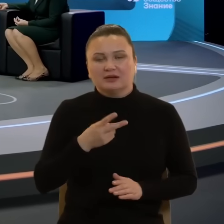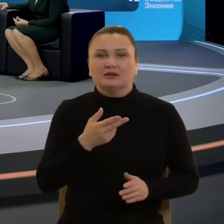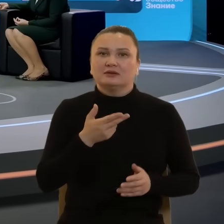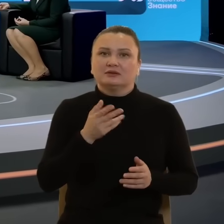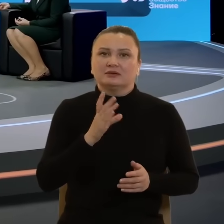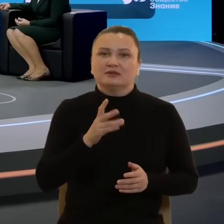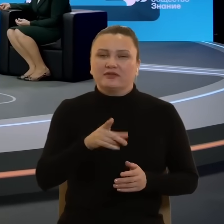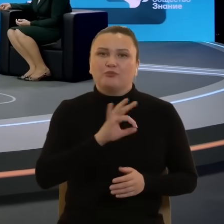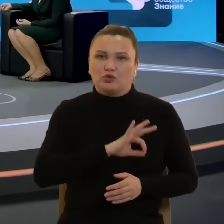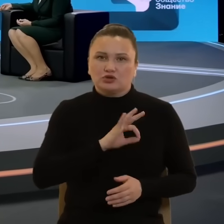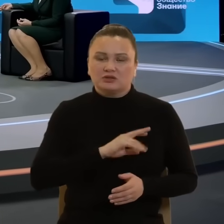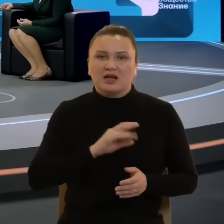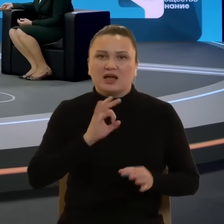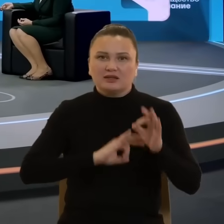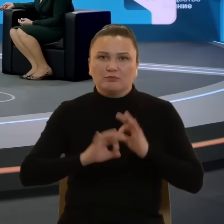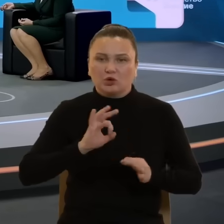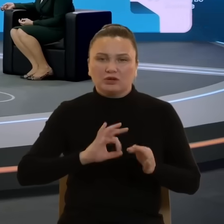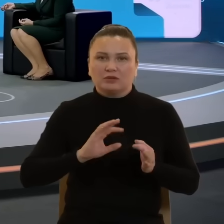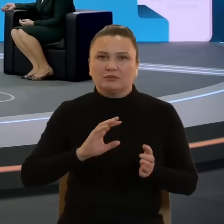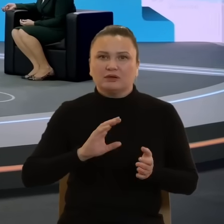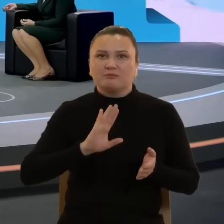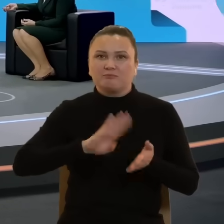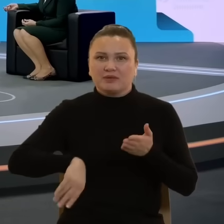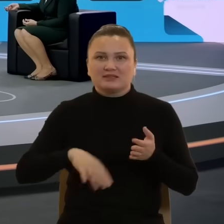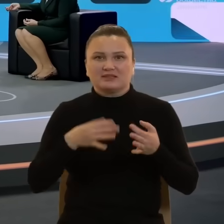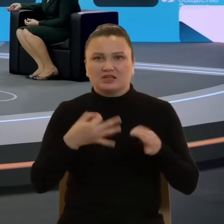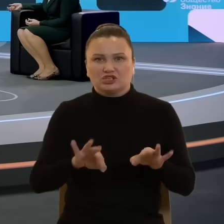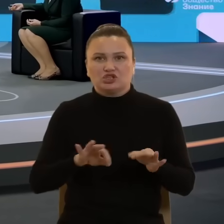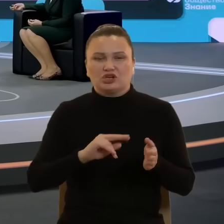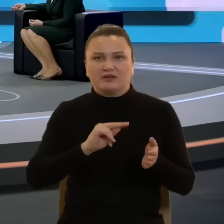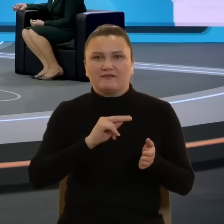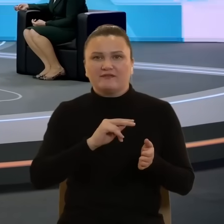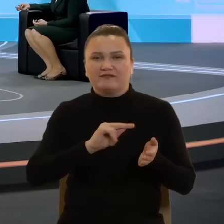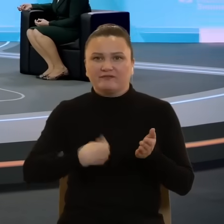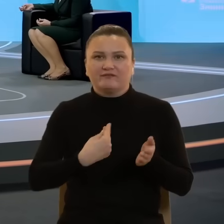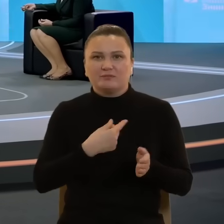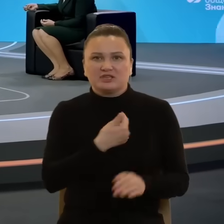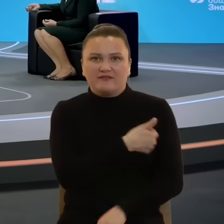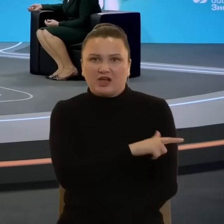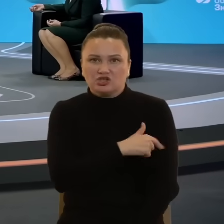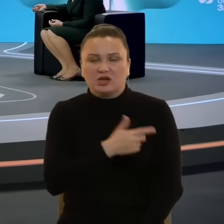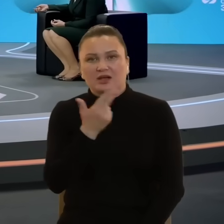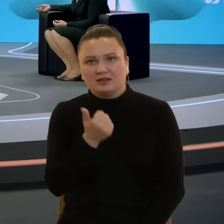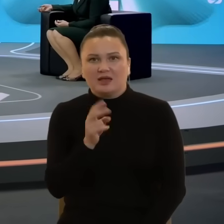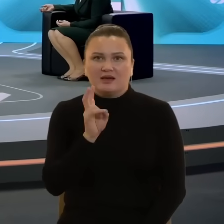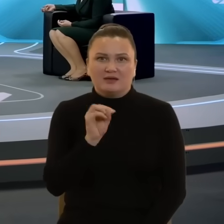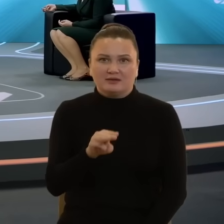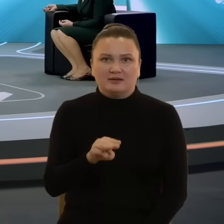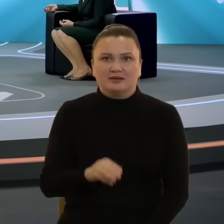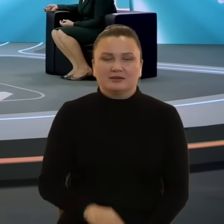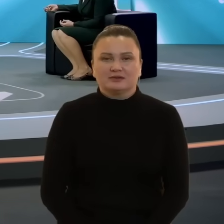без назначения врача. Хэштег «да», хэштег «нет» и хэштег «редко». Узнать ситуацию среди